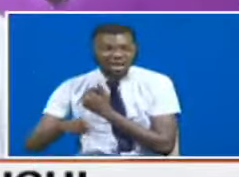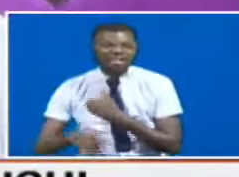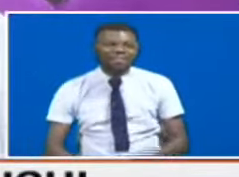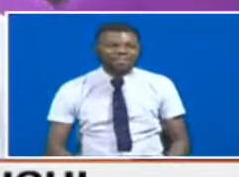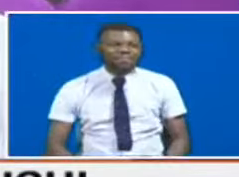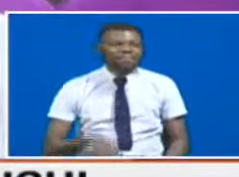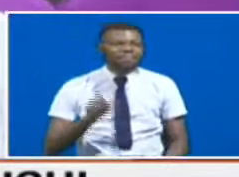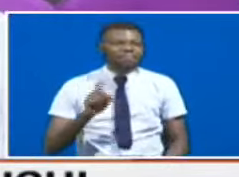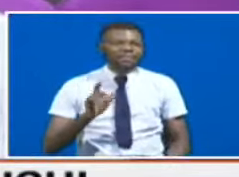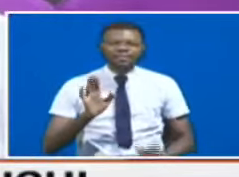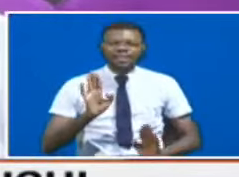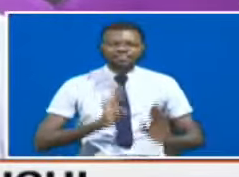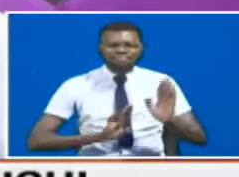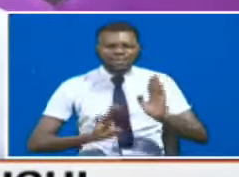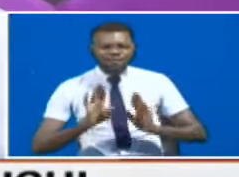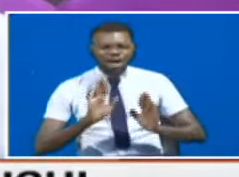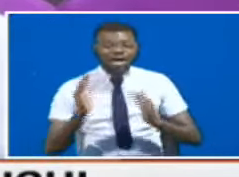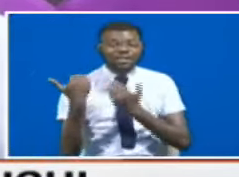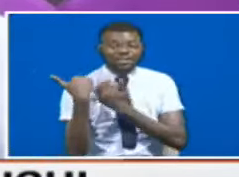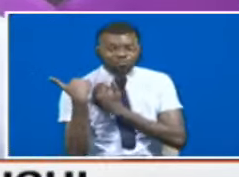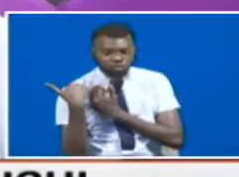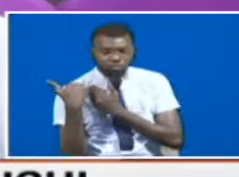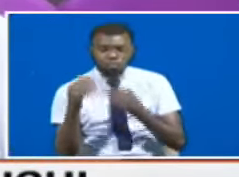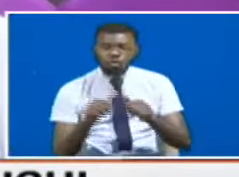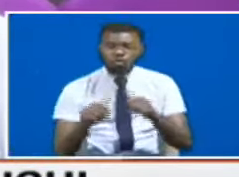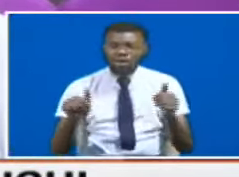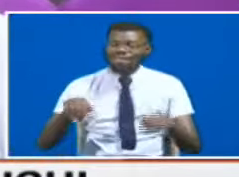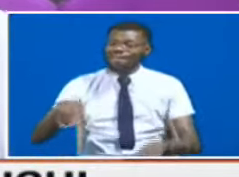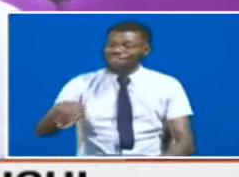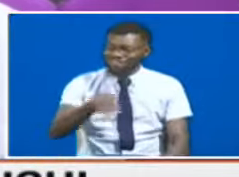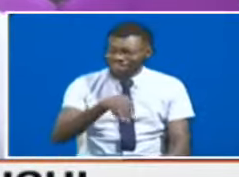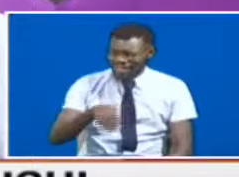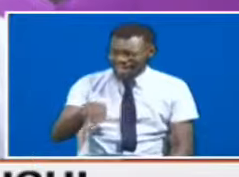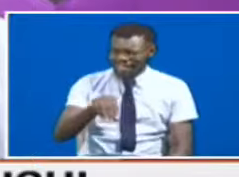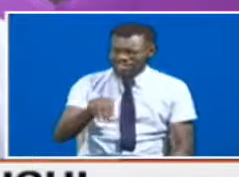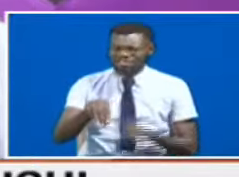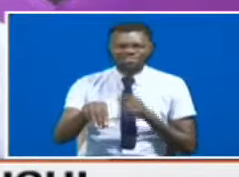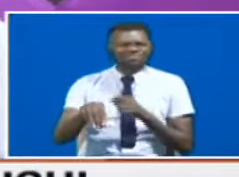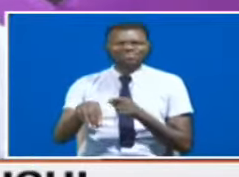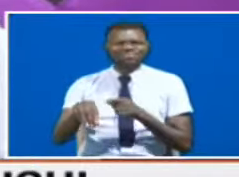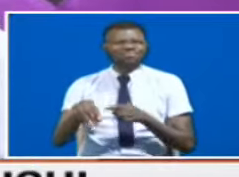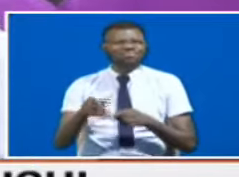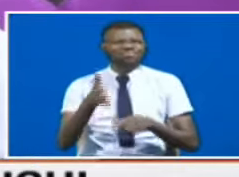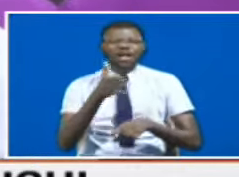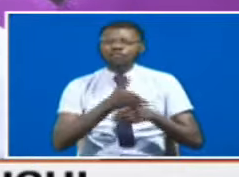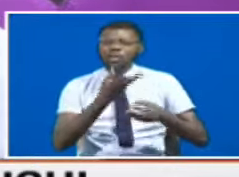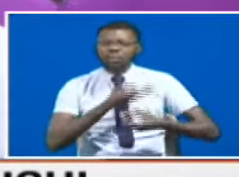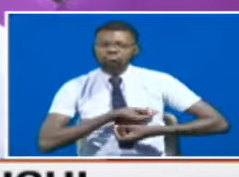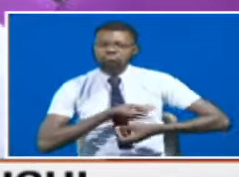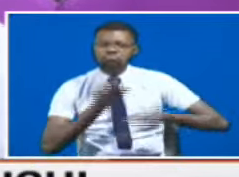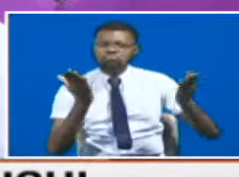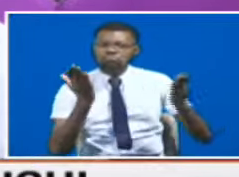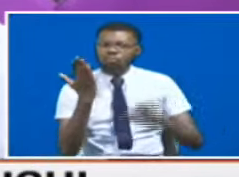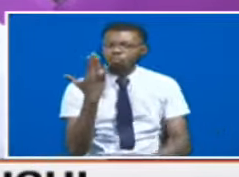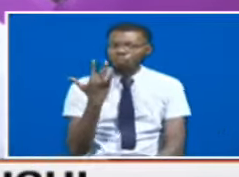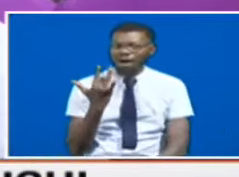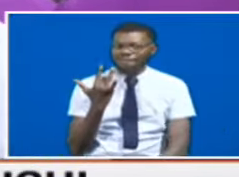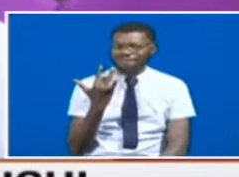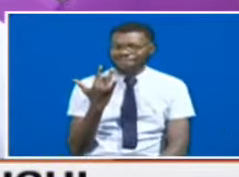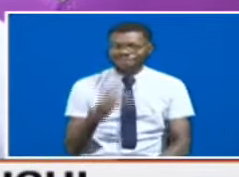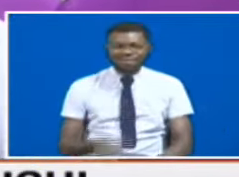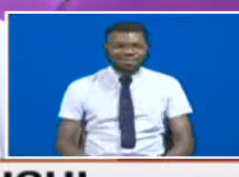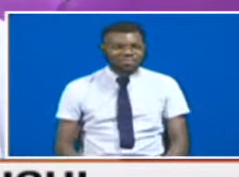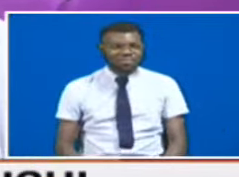morally kama hii maneno ya fertilizer. Ni kwa nini mtu afanye hivyo? Ni kwa nini mtu